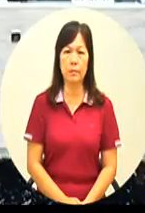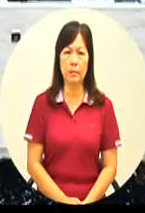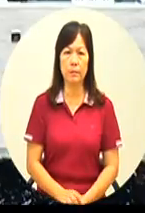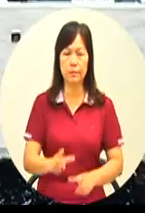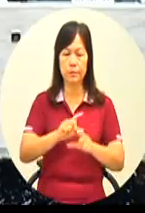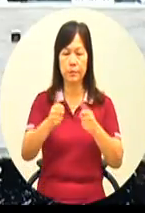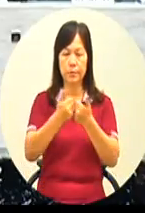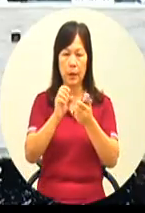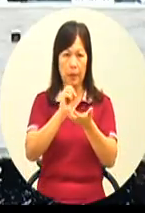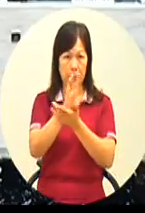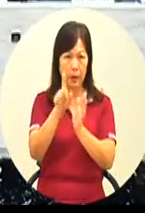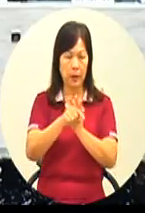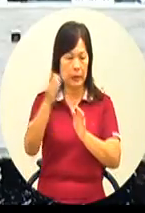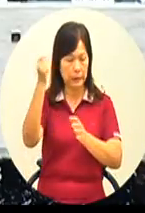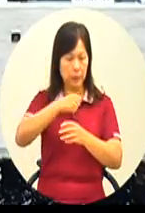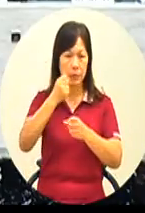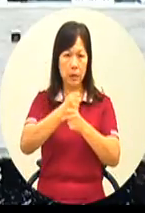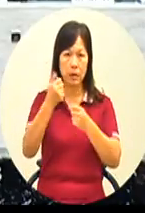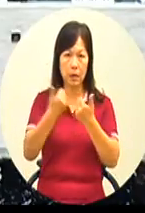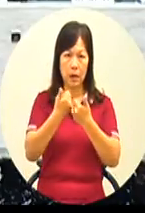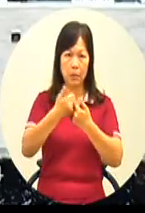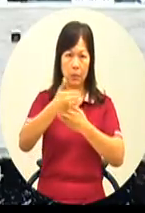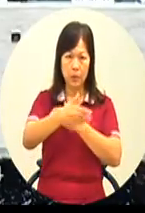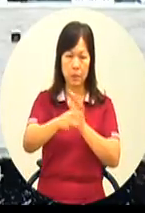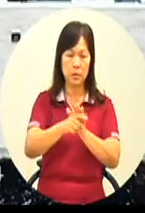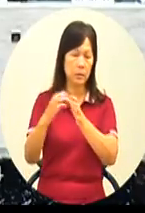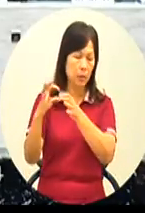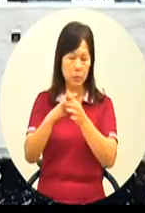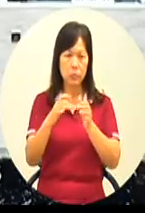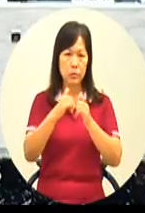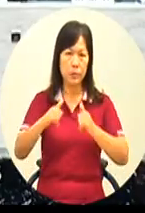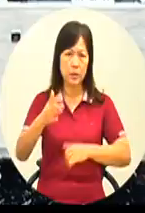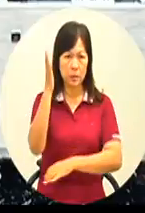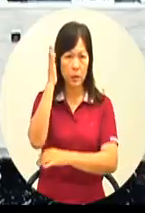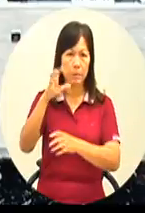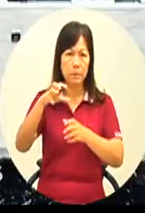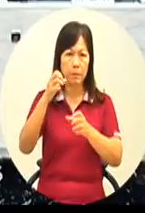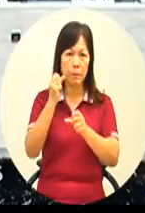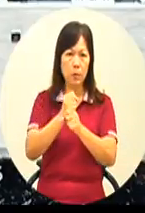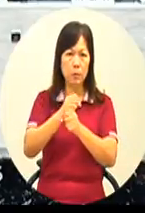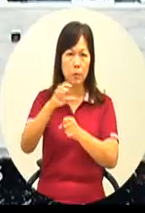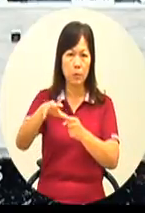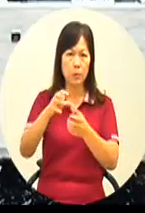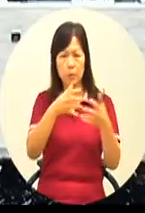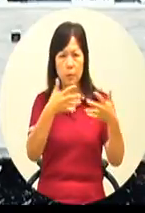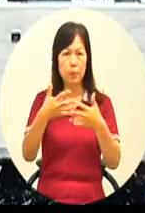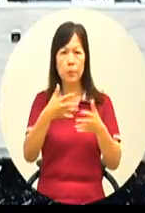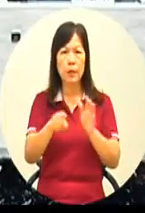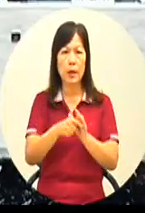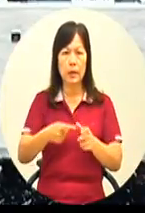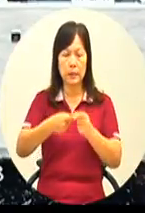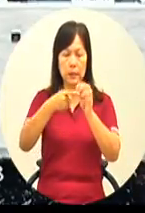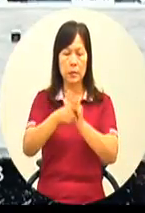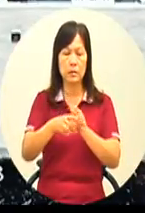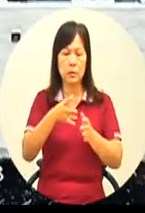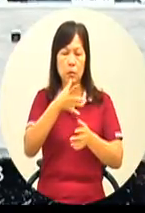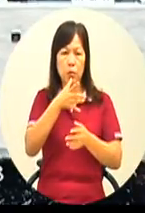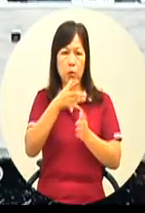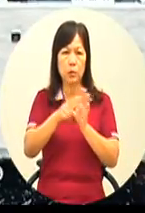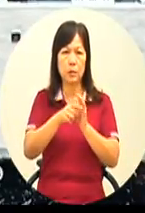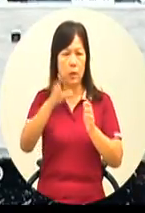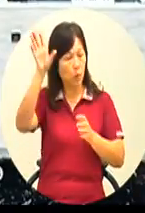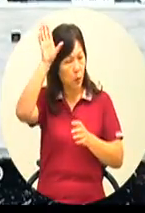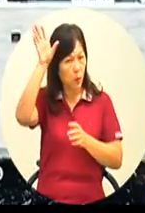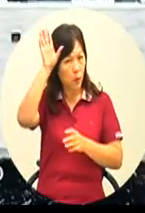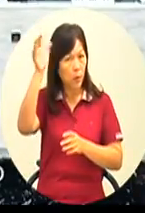向大会报告上午的议程，继续进行民政部门的业务咨询。现在我们请第一次发言的苏元成